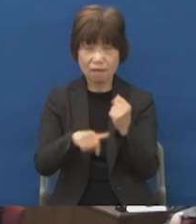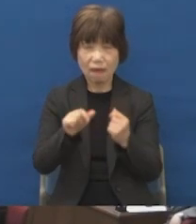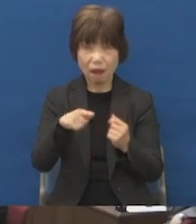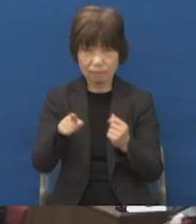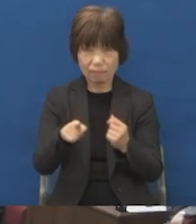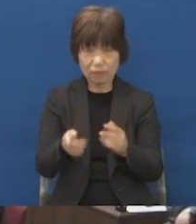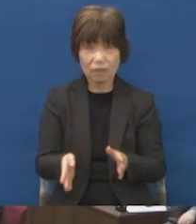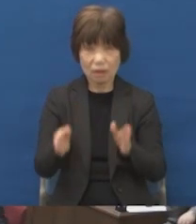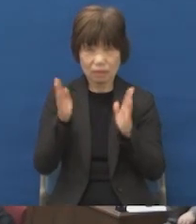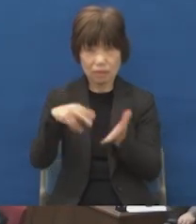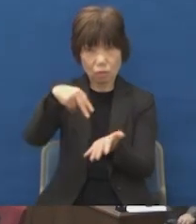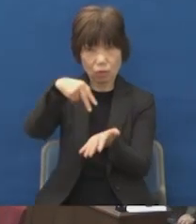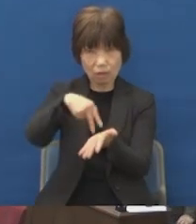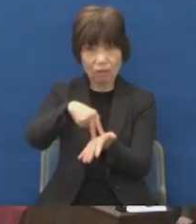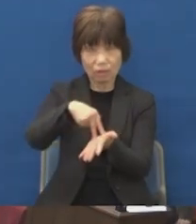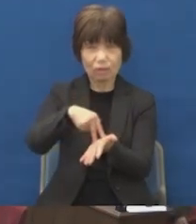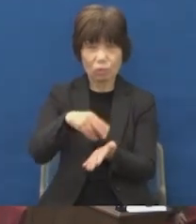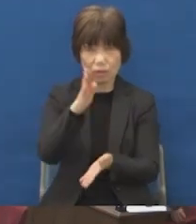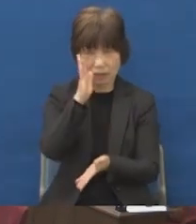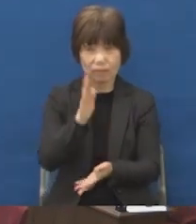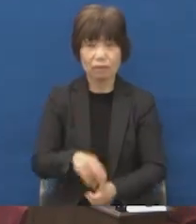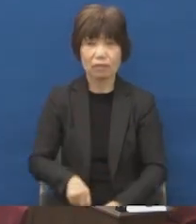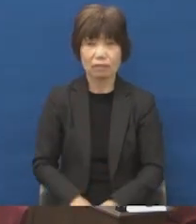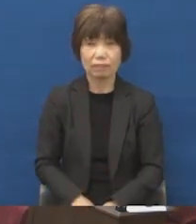の方の起立を求めます。